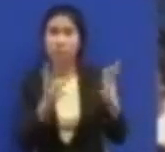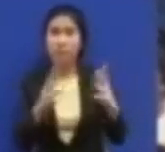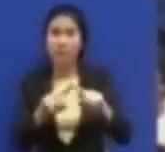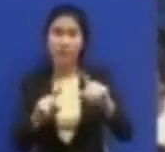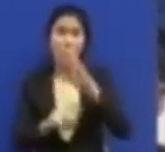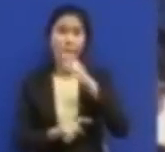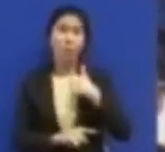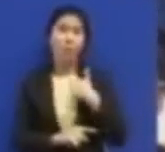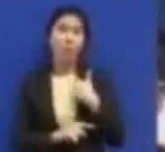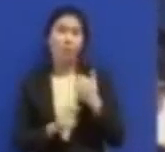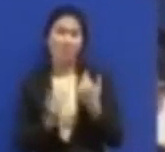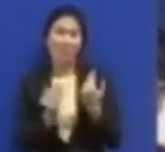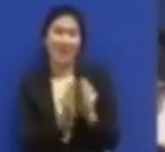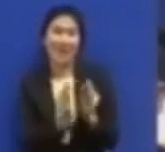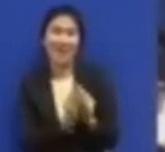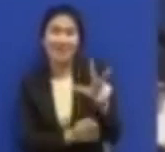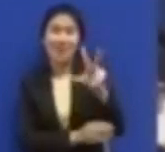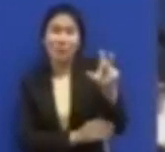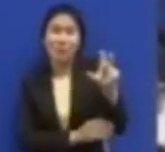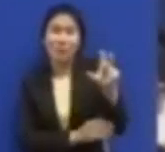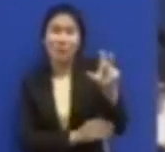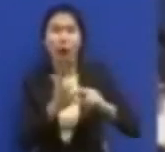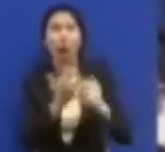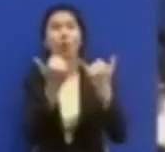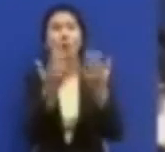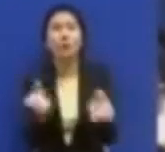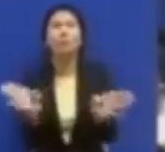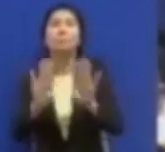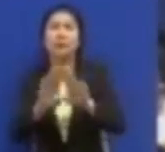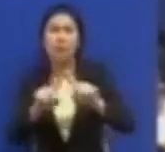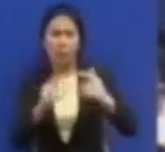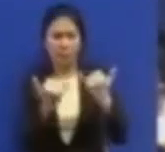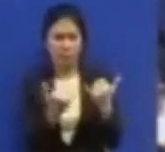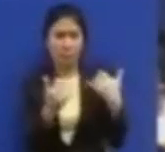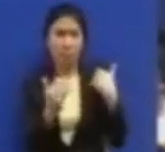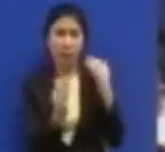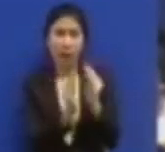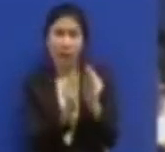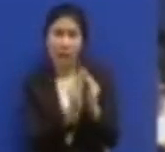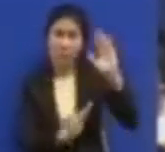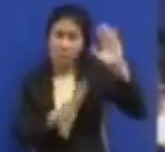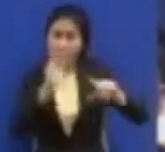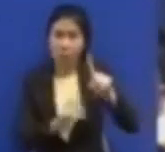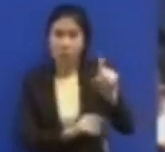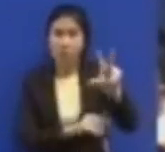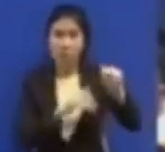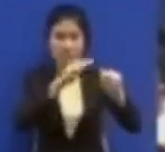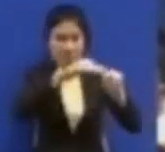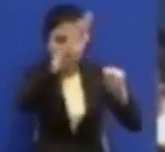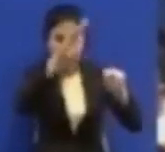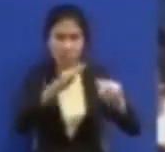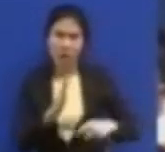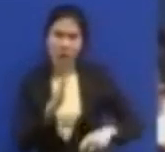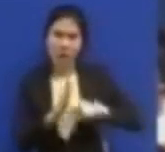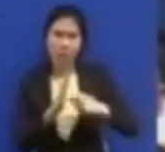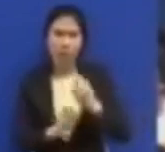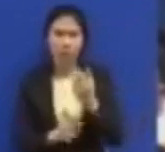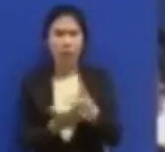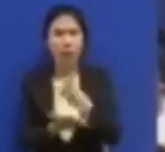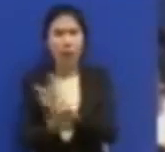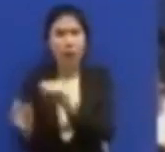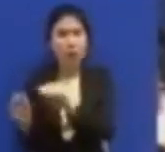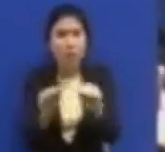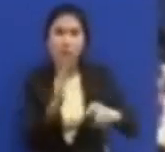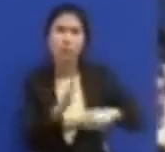เสียงแล้วค่อยมาบอกปิดประชุมก็อีกเรื่อง130กว่ามันไม่มีเหตุผลอะไรท่านประธานครับและพี่น้องประชาชนที่ดู